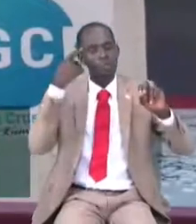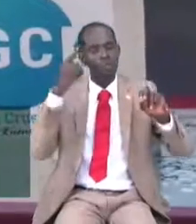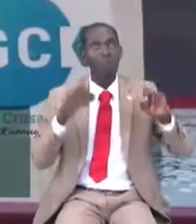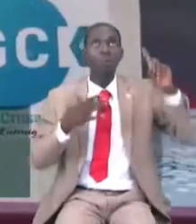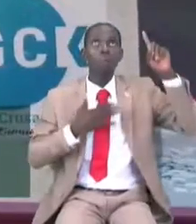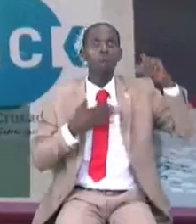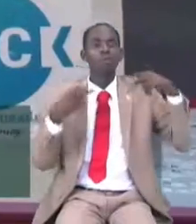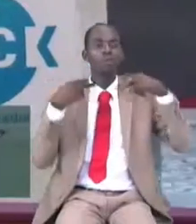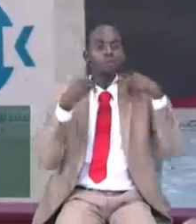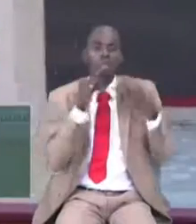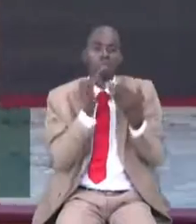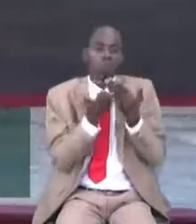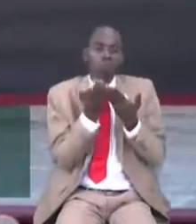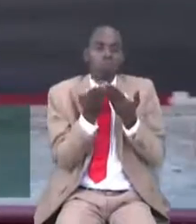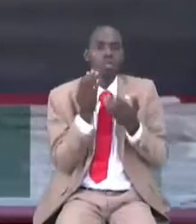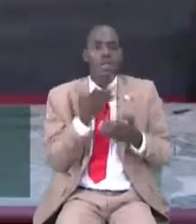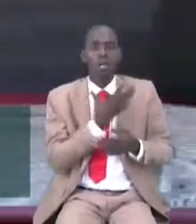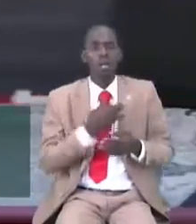puis finalement,